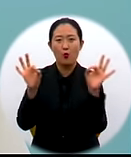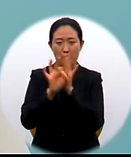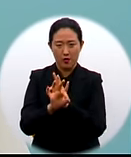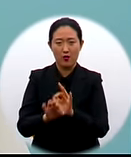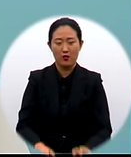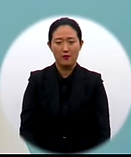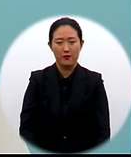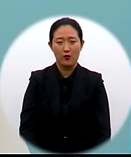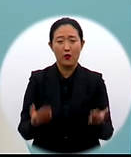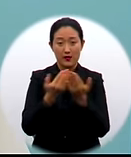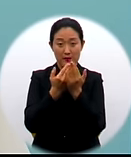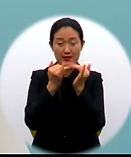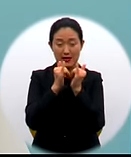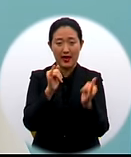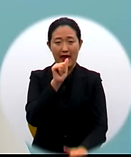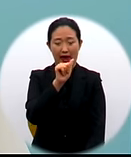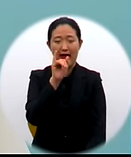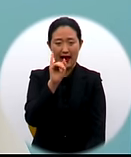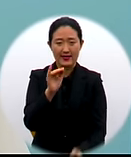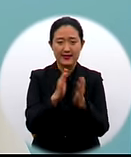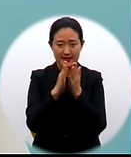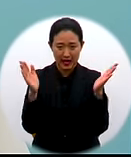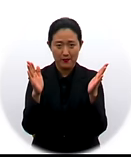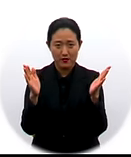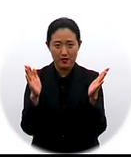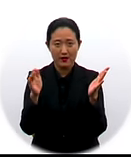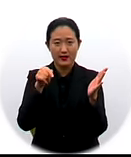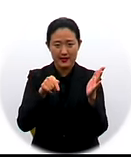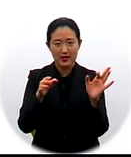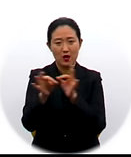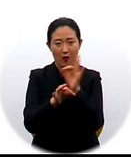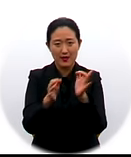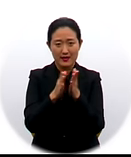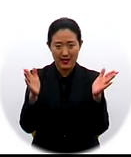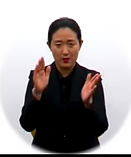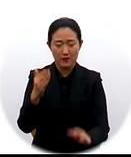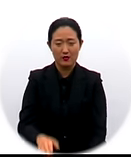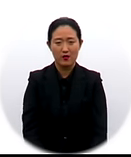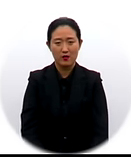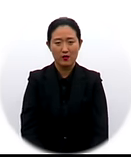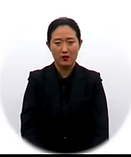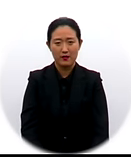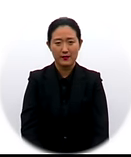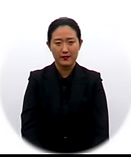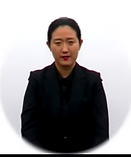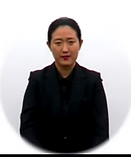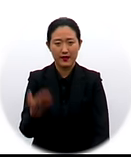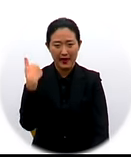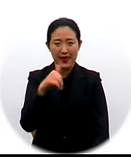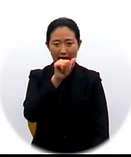이 시장으로 넘어왔다고 볼 수 있는데 아주 초기 AI 알고리즘을 개발하는 개발자들은 수학자들이 훨씬 더